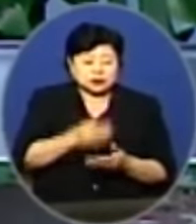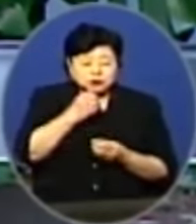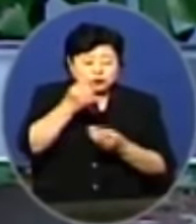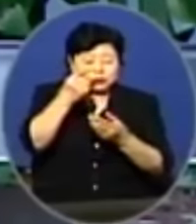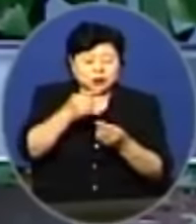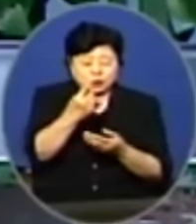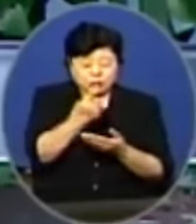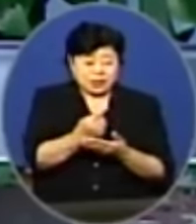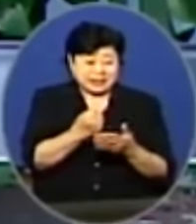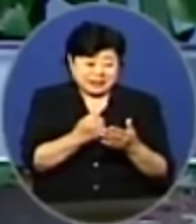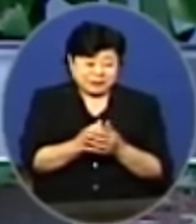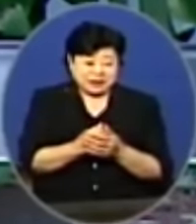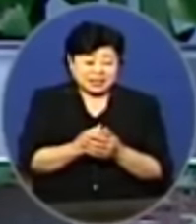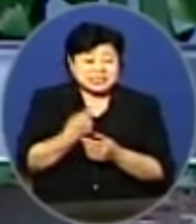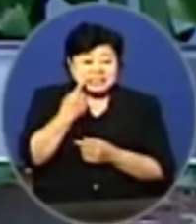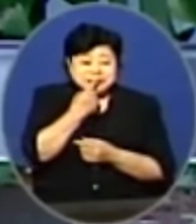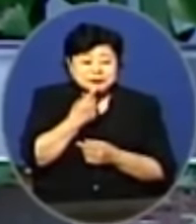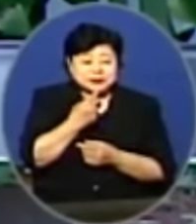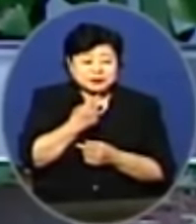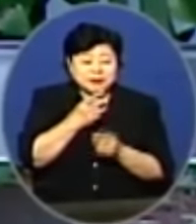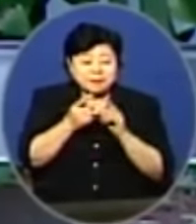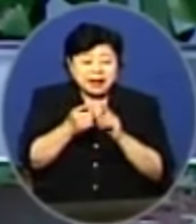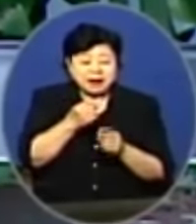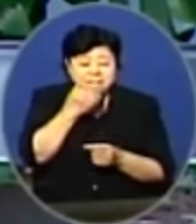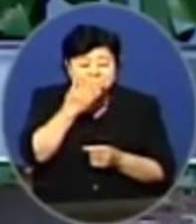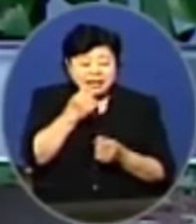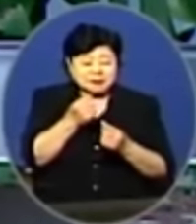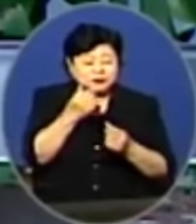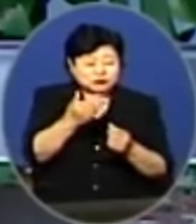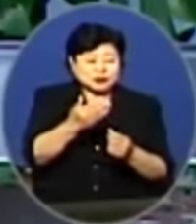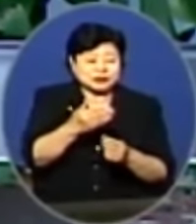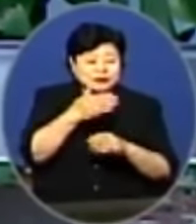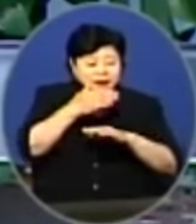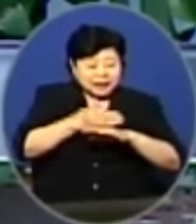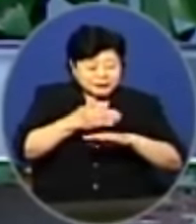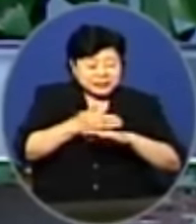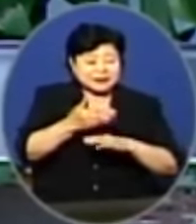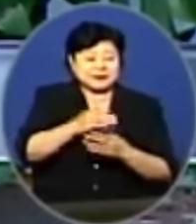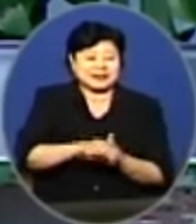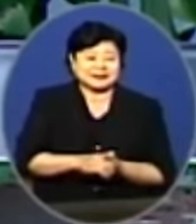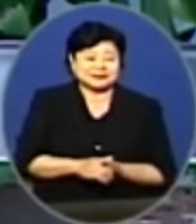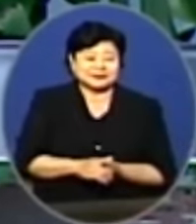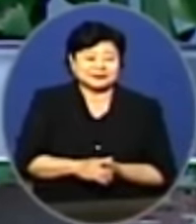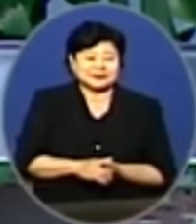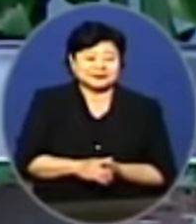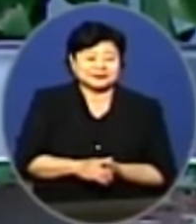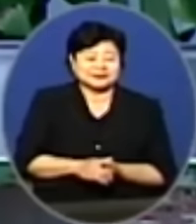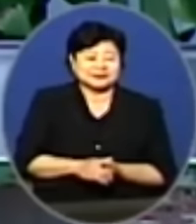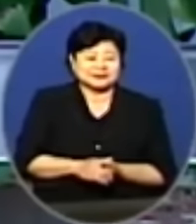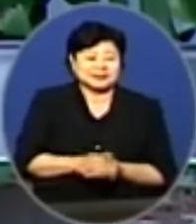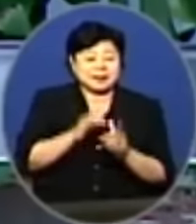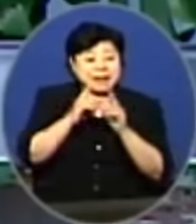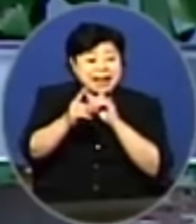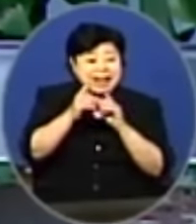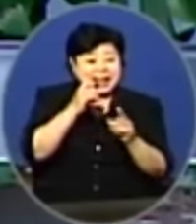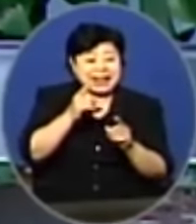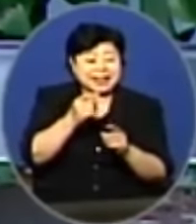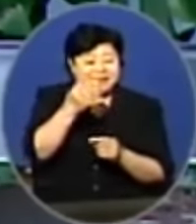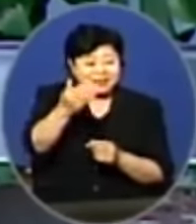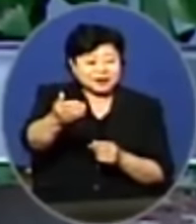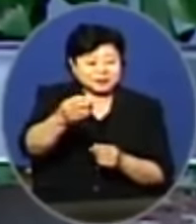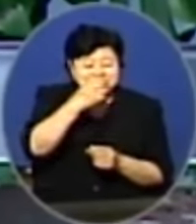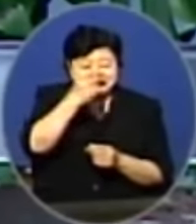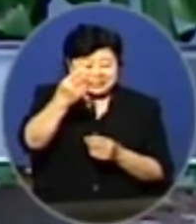축복이 다가오기 때문에 여러분, 하나님이 말할 수 있는 힘을 주신 것을 굉장히 감사해야 되는 것입니다. 이 말이